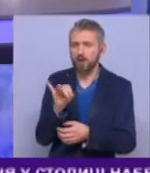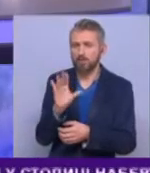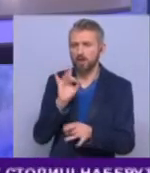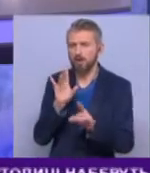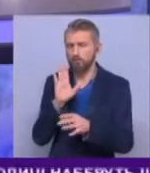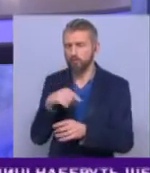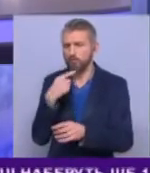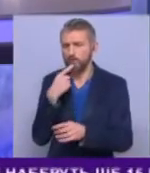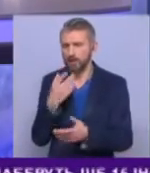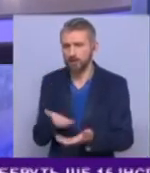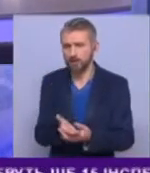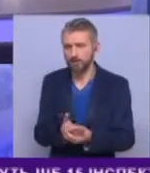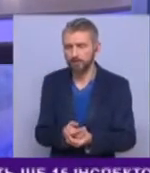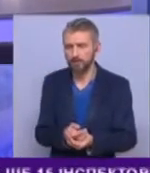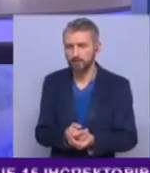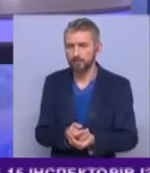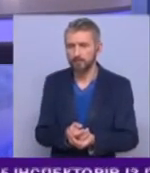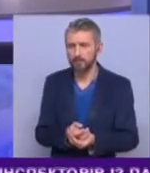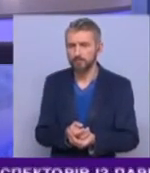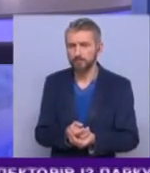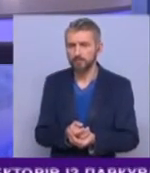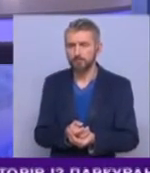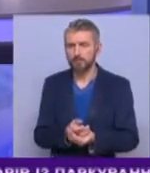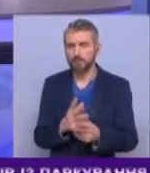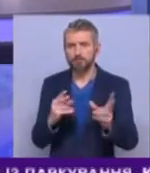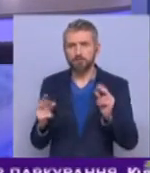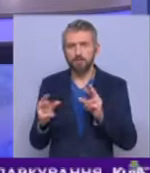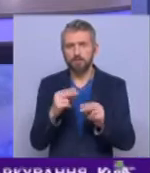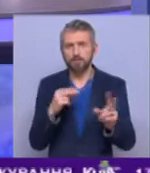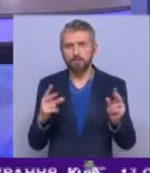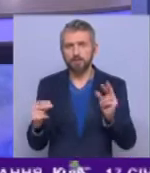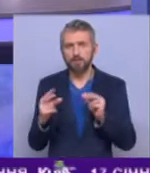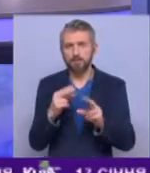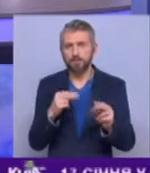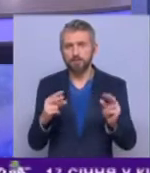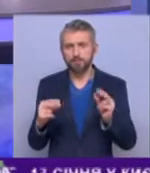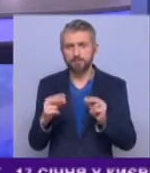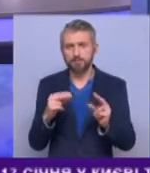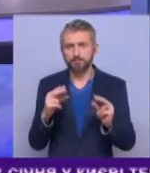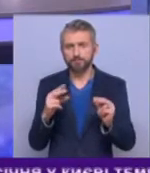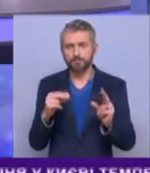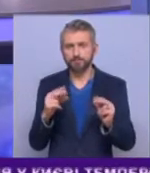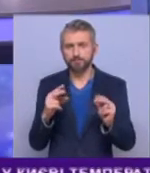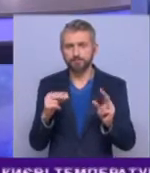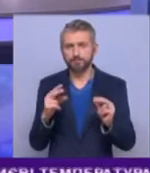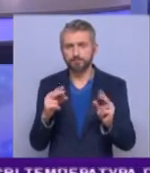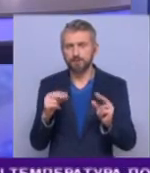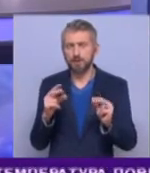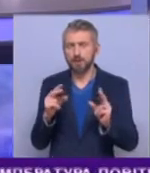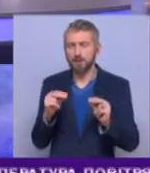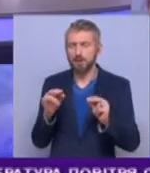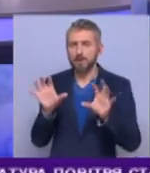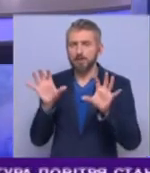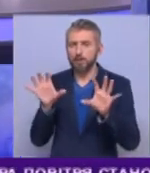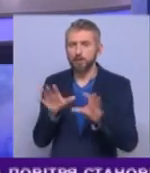їм. У нас питаннях не вистачає законодавства, хоча воно вже давно працює. Чомусь не знають, що воно є, давайте нове